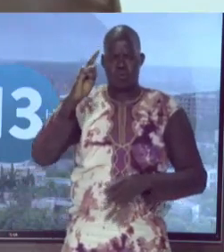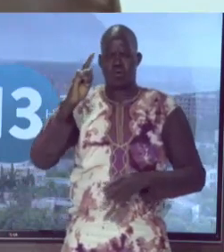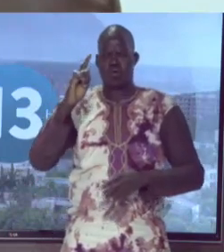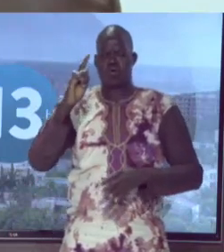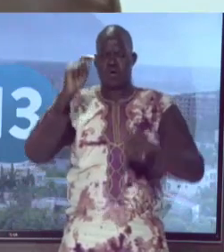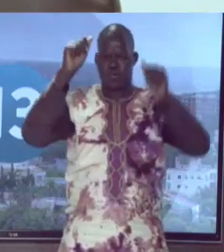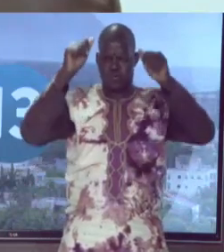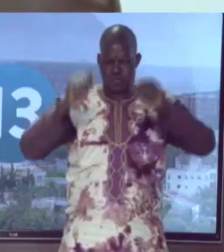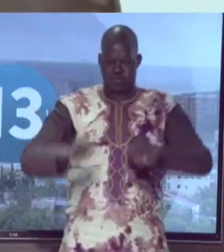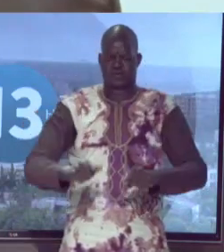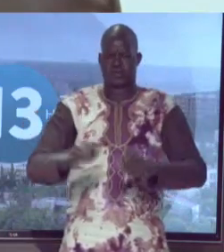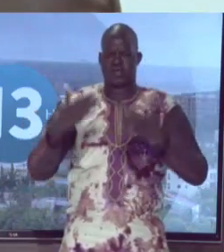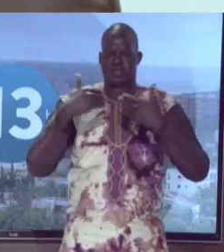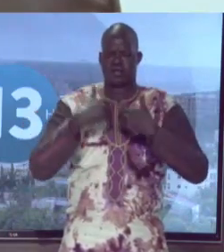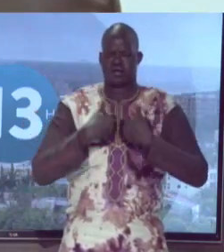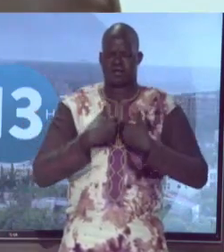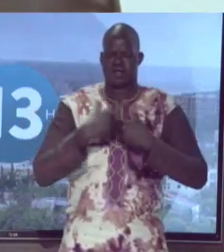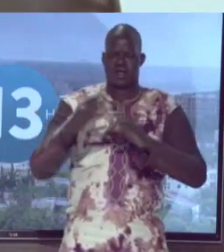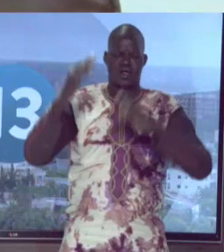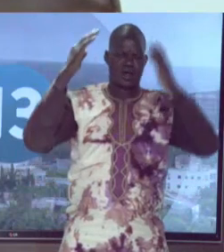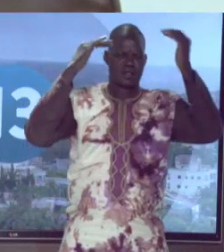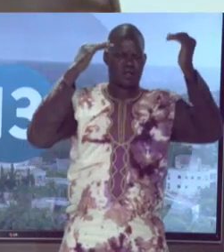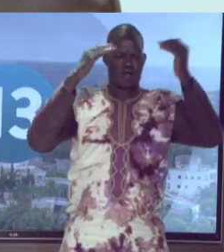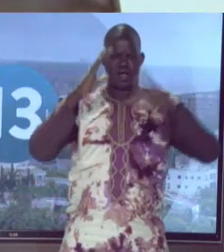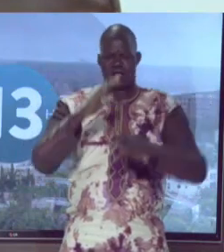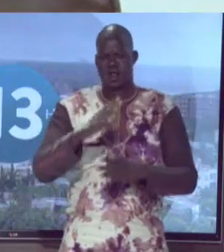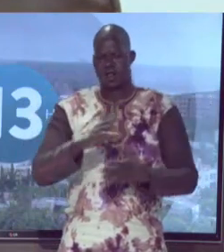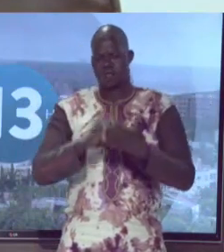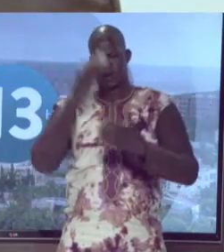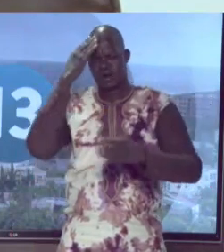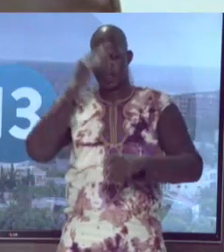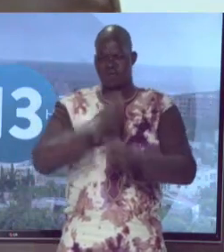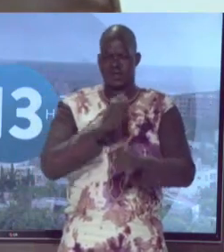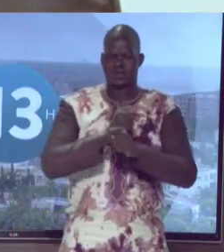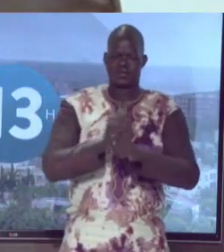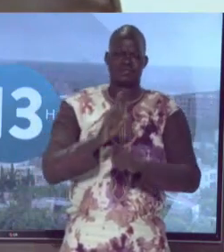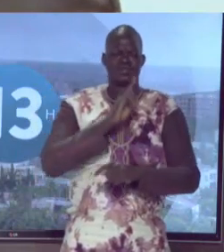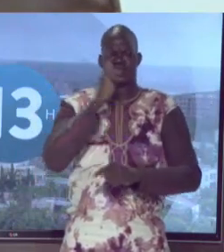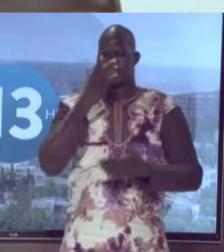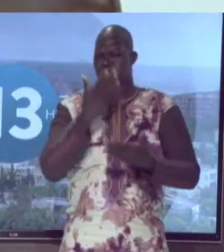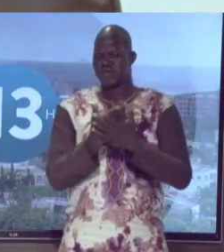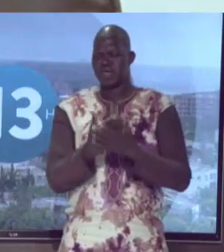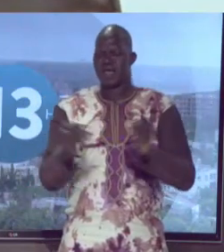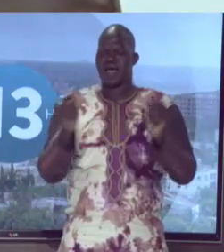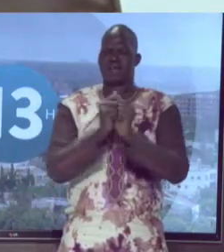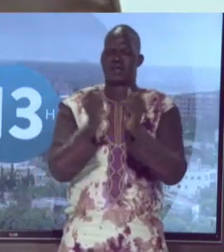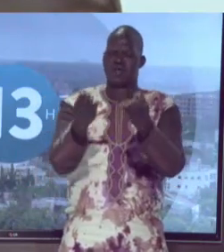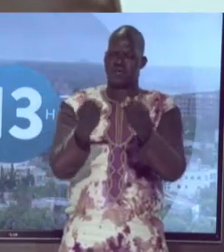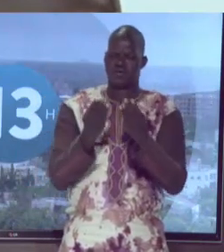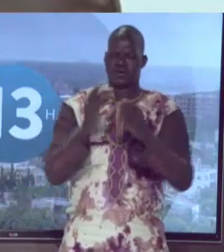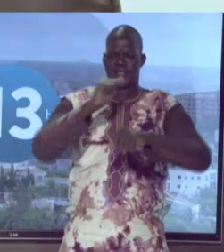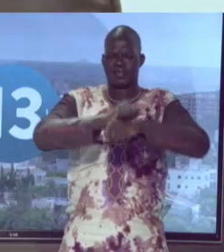pour qu'ils puissent avoir l'espoir d'apprendre un métier qui est en lien avec les besoins des